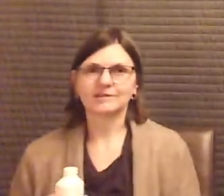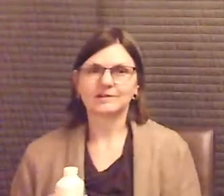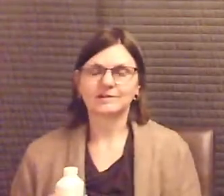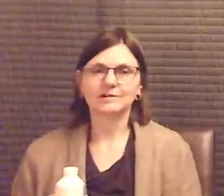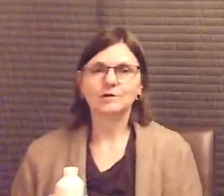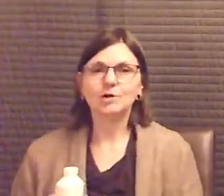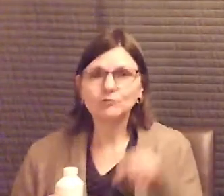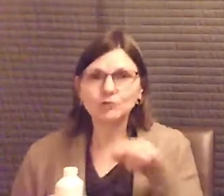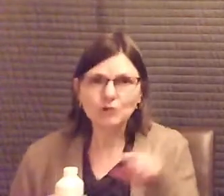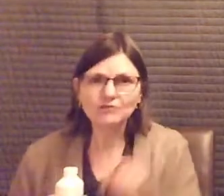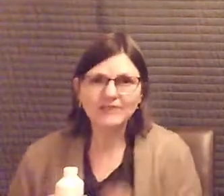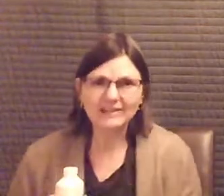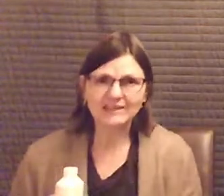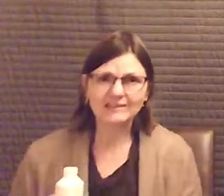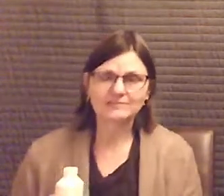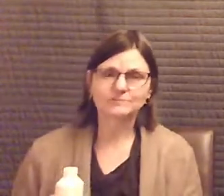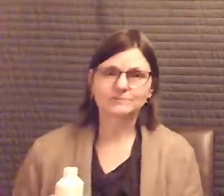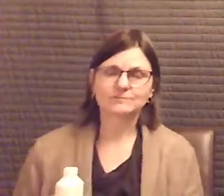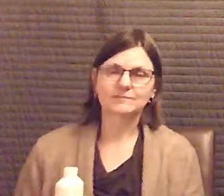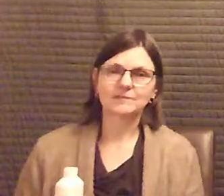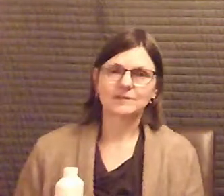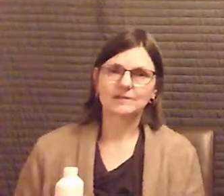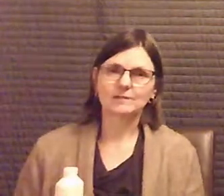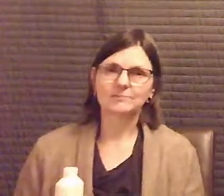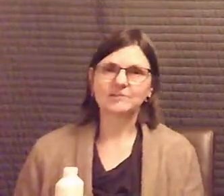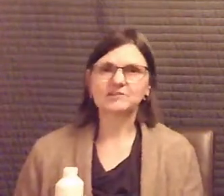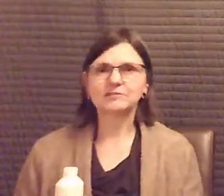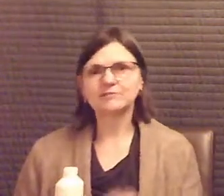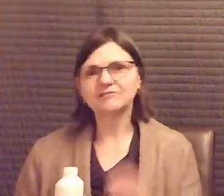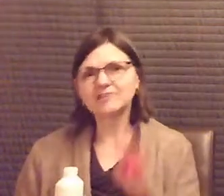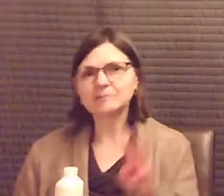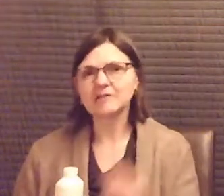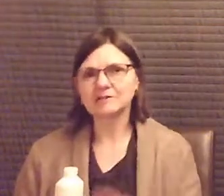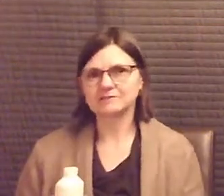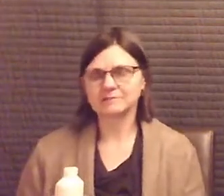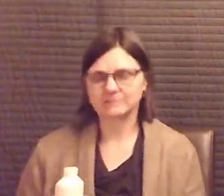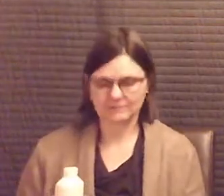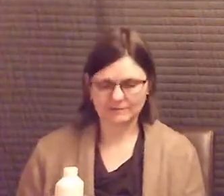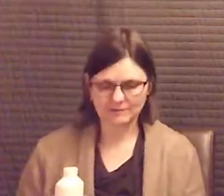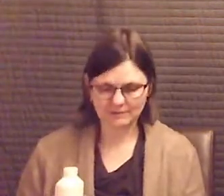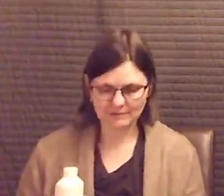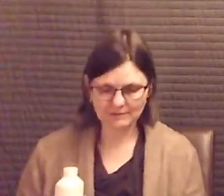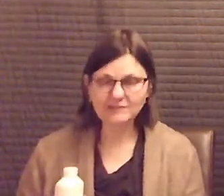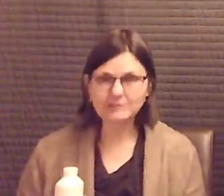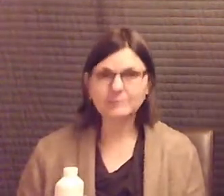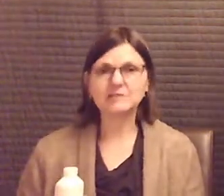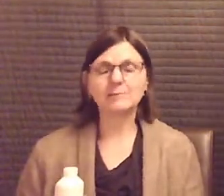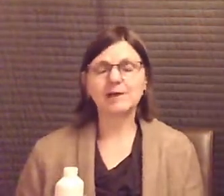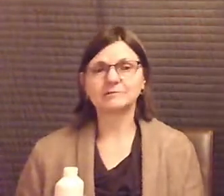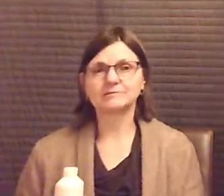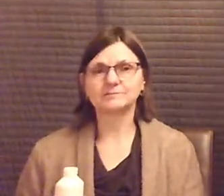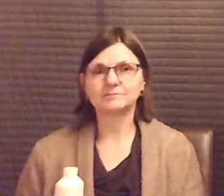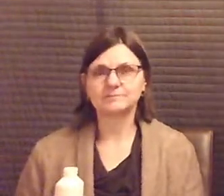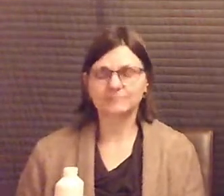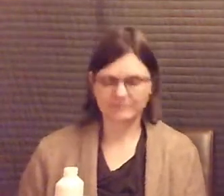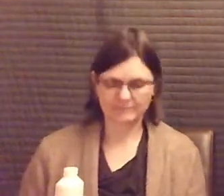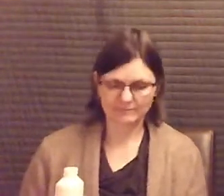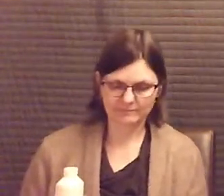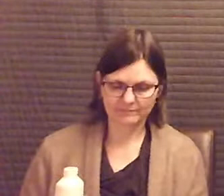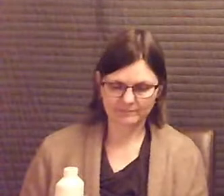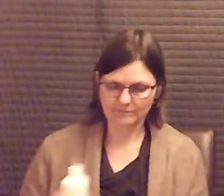belgen voor hun welzijn wanneer ik heb maar zeggen weer de dag een bad en de maar leven maar in de bijbel